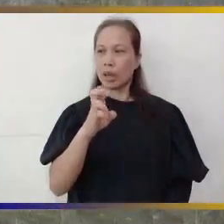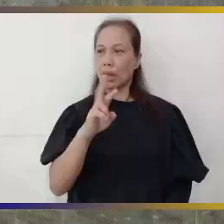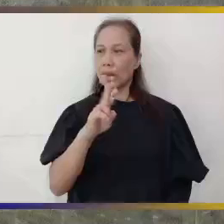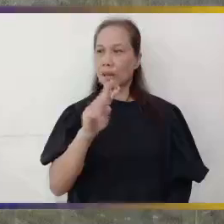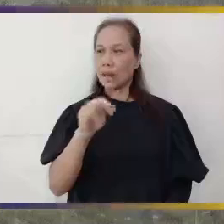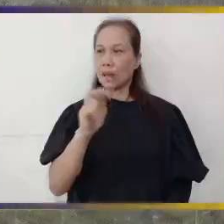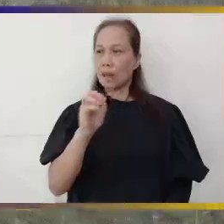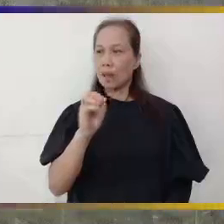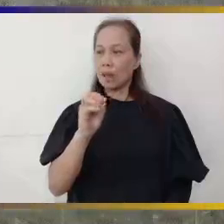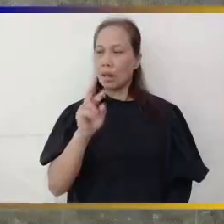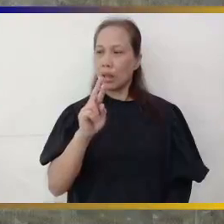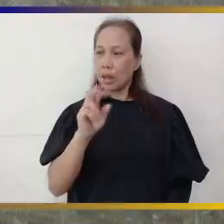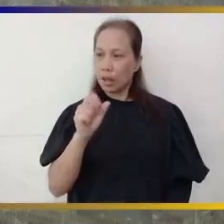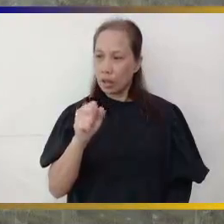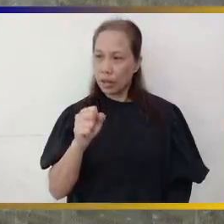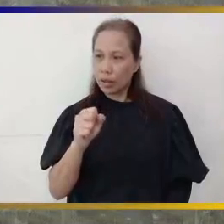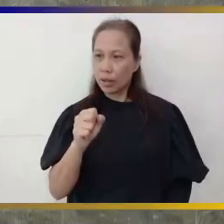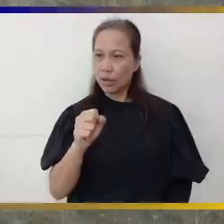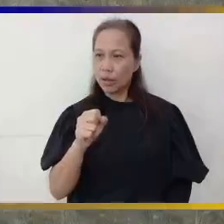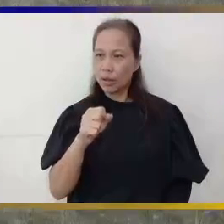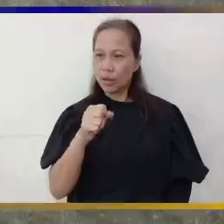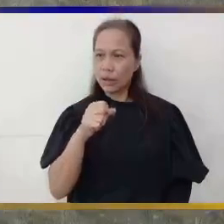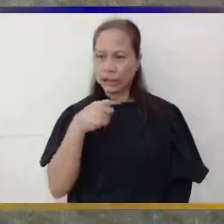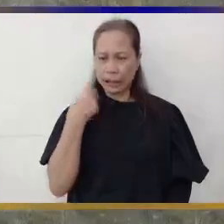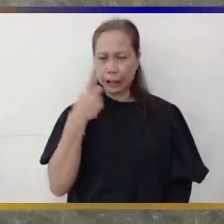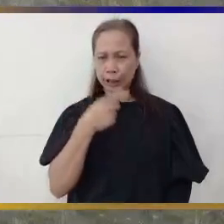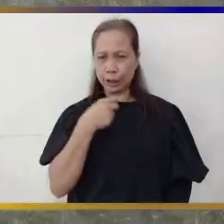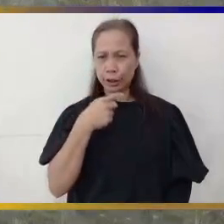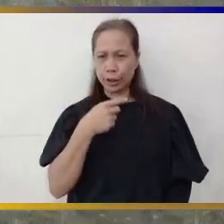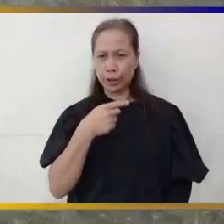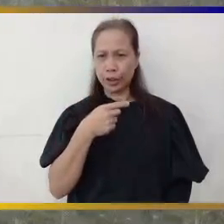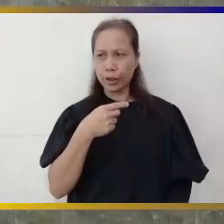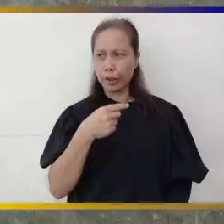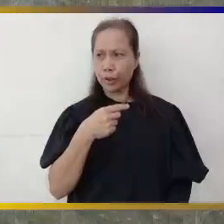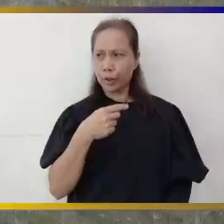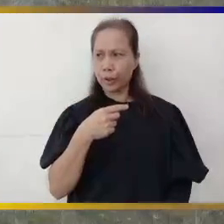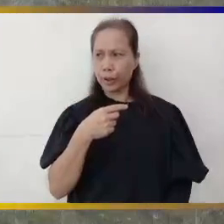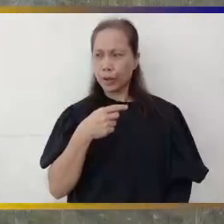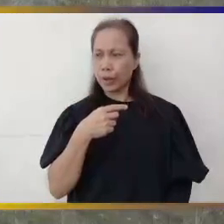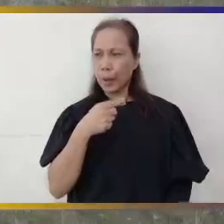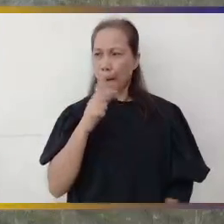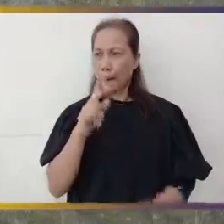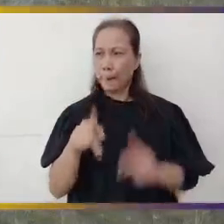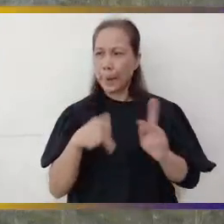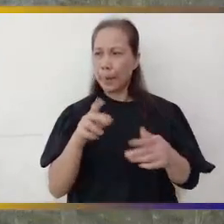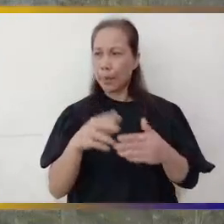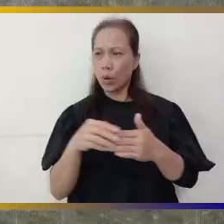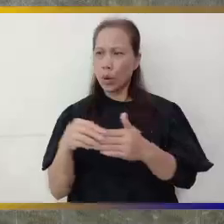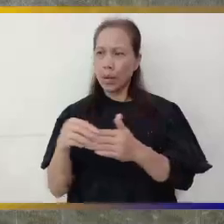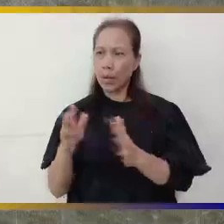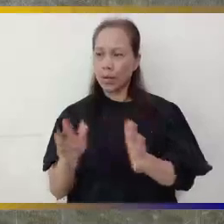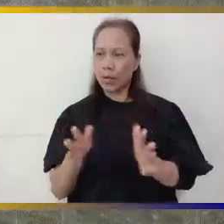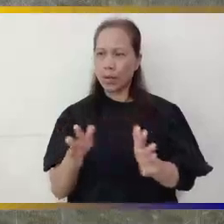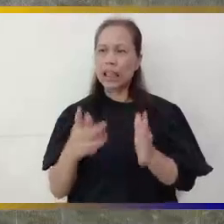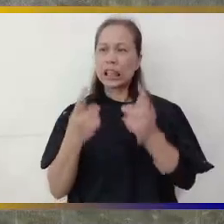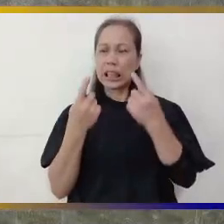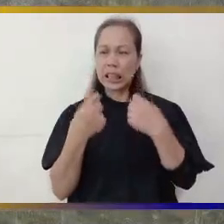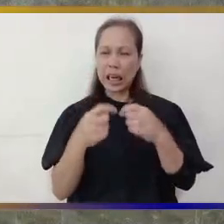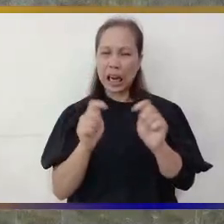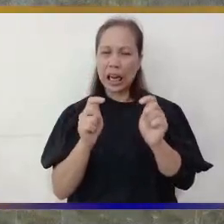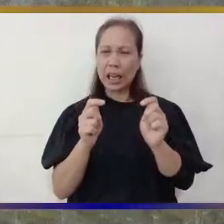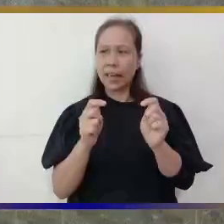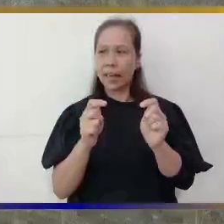not godly leaders or not a creator like me subukan niyong ibigay niyan Subukan